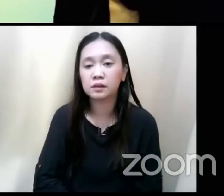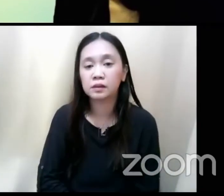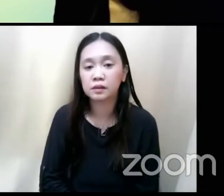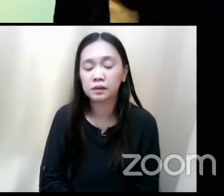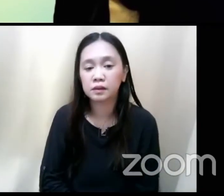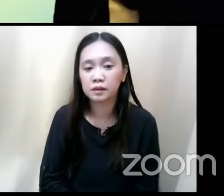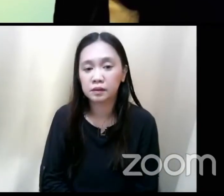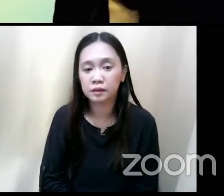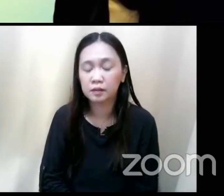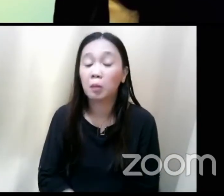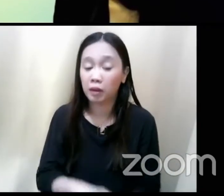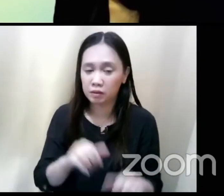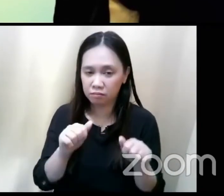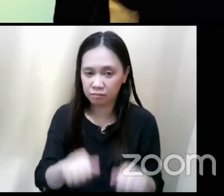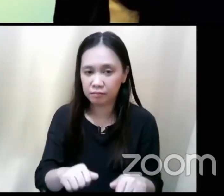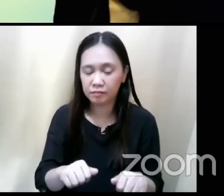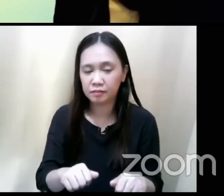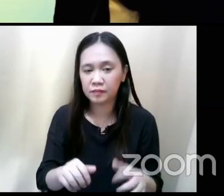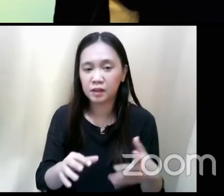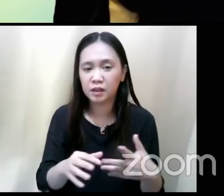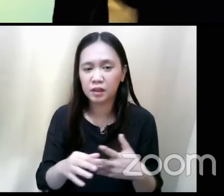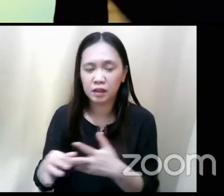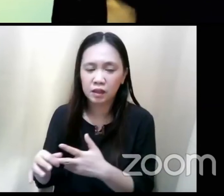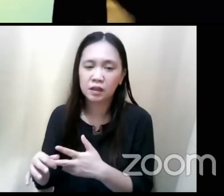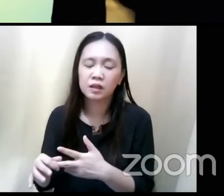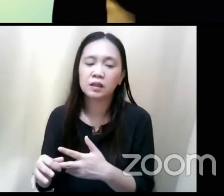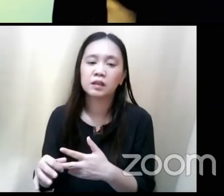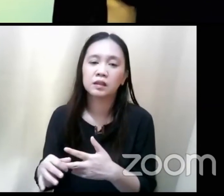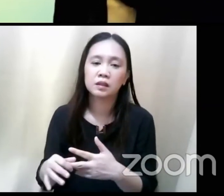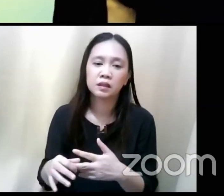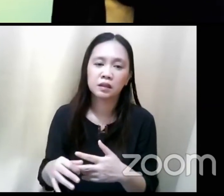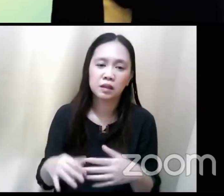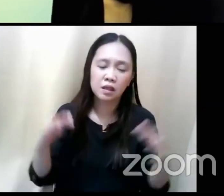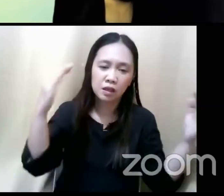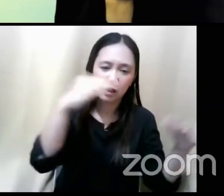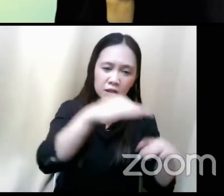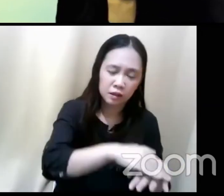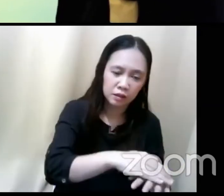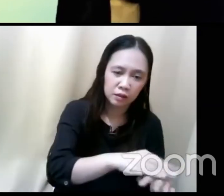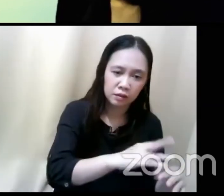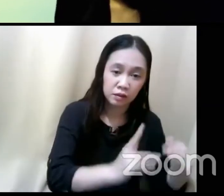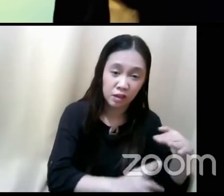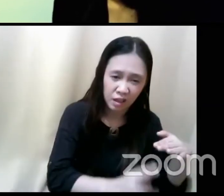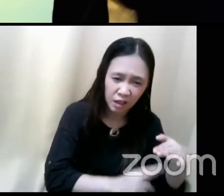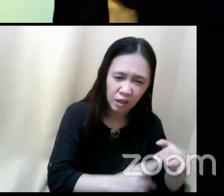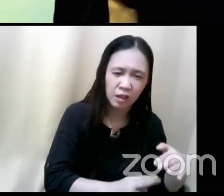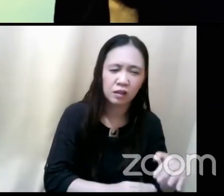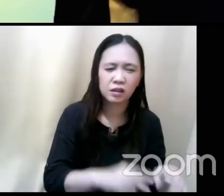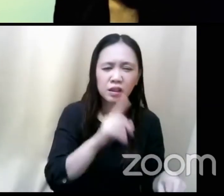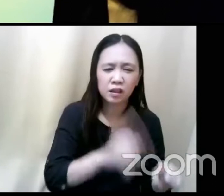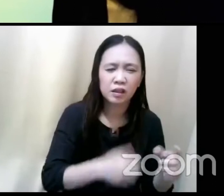Okay, pwede pong ganun. Lalo na pagka natrap ka sa ilalim ng kunyari may basement kayo, hindi ka na makasigaw, pagod ka na, pause ka